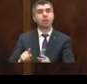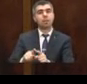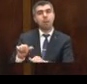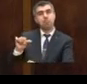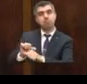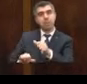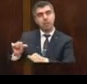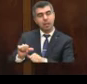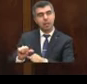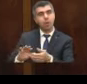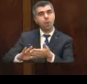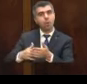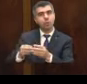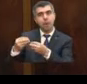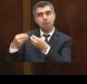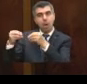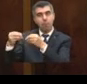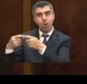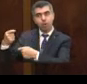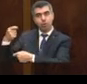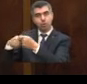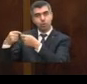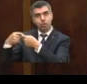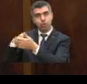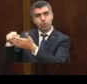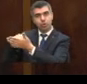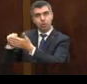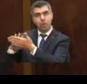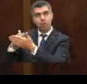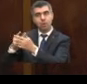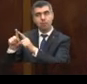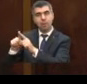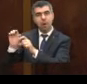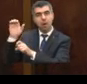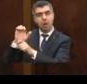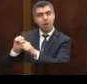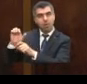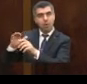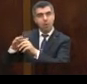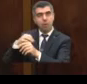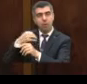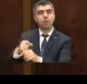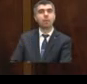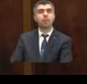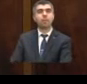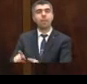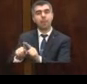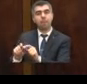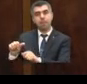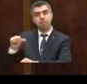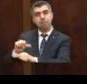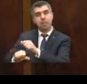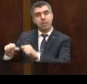من وارداتنا وتعبئة مجهودات المواطنين والدولة على حد سواء، بداية بتغيير سلوكنا